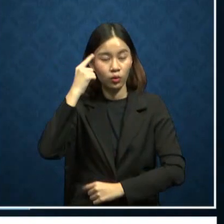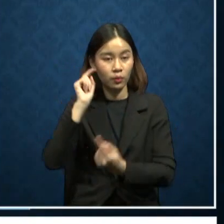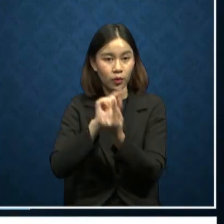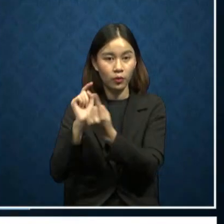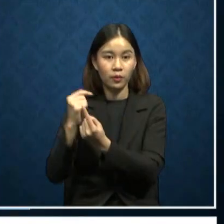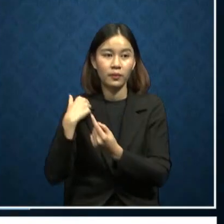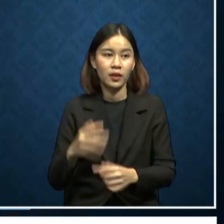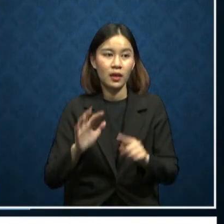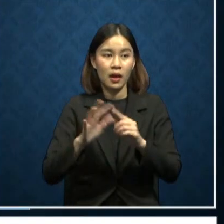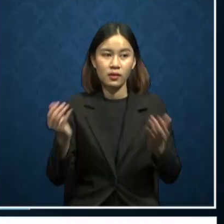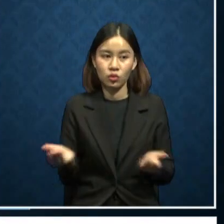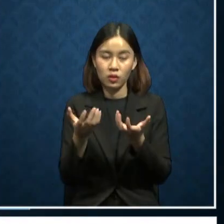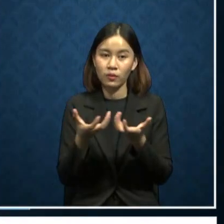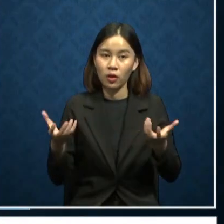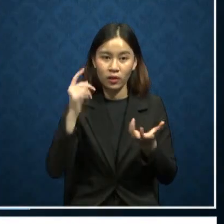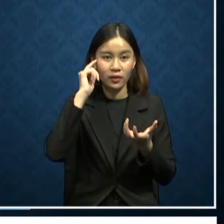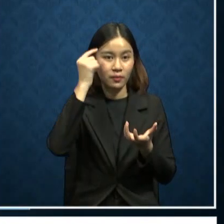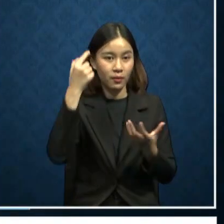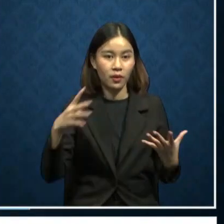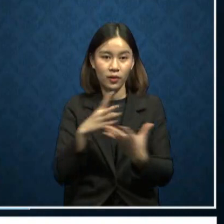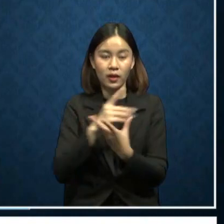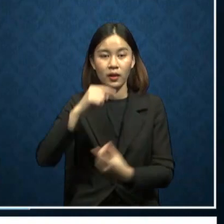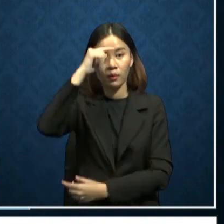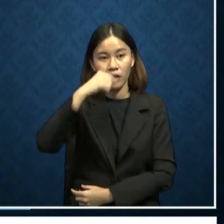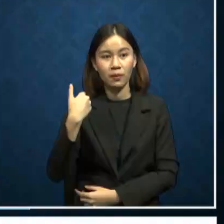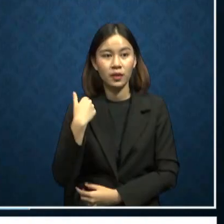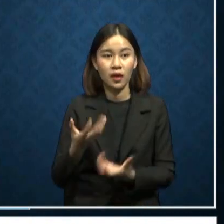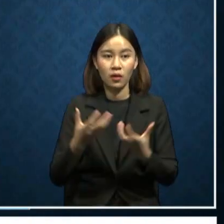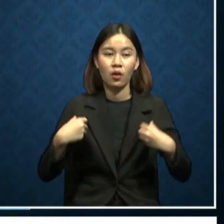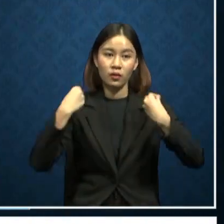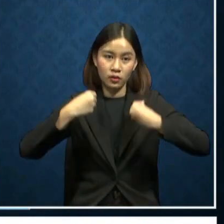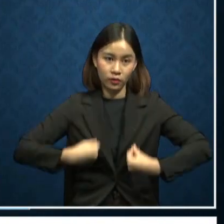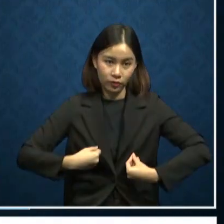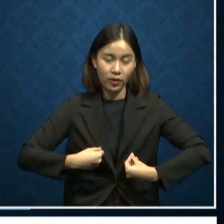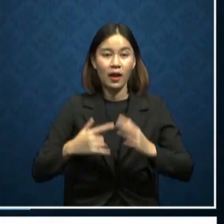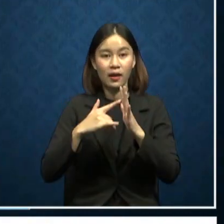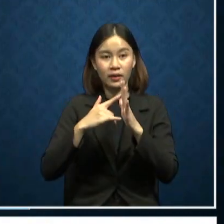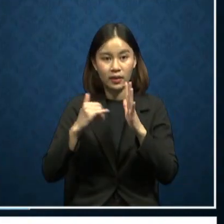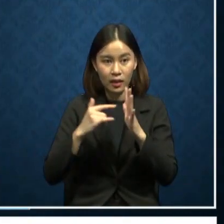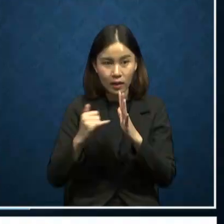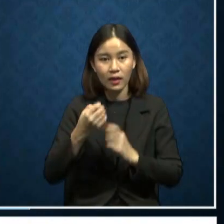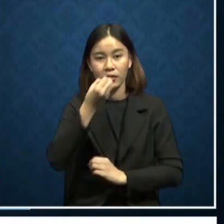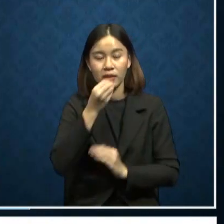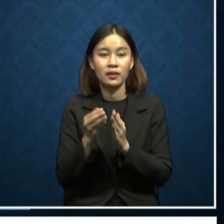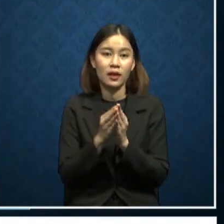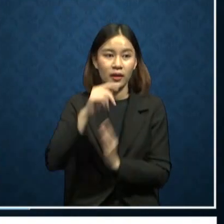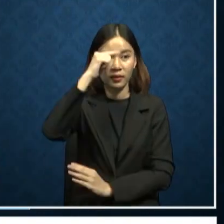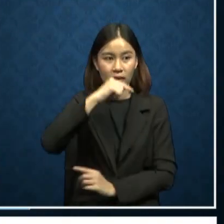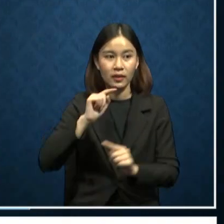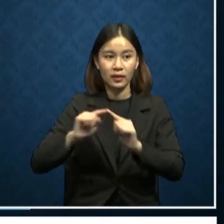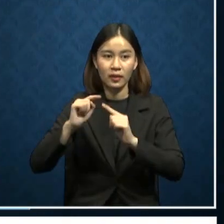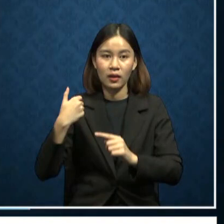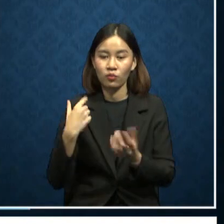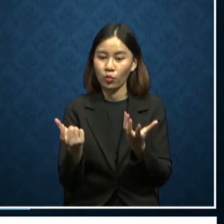เสริมสินค้าสร้างสรรค์และวัฒนธรรมของไทยอาธิเช่นเครื่องใช้เครื่องแงไเครื่องประดับสมุนไพรอาหารไทยให้เกิด